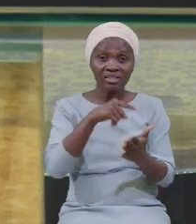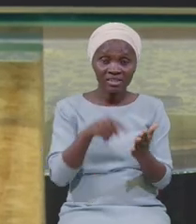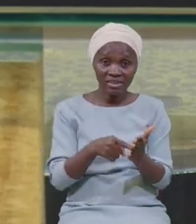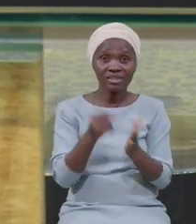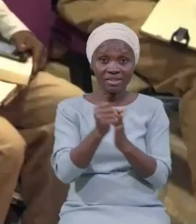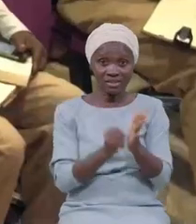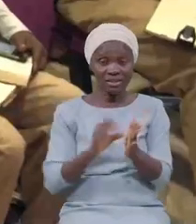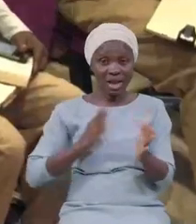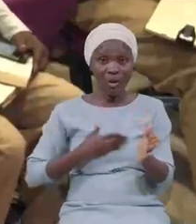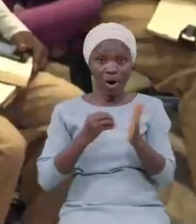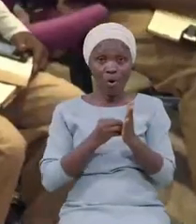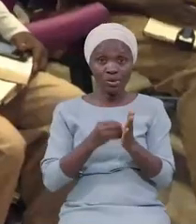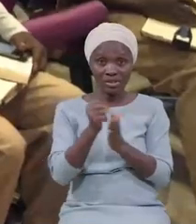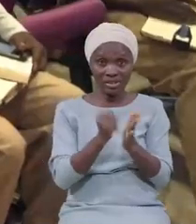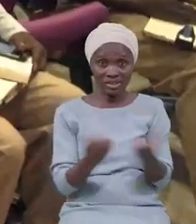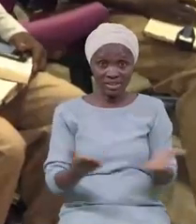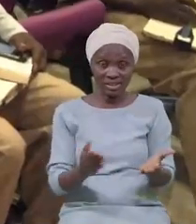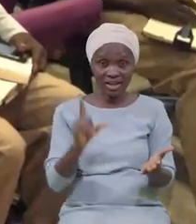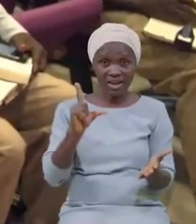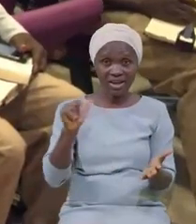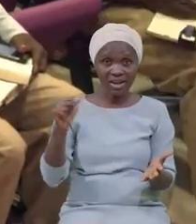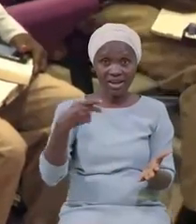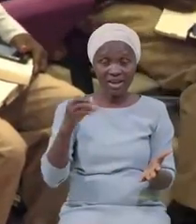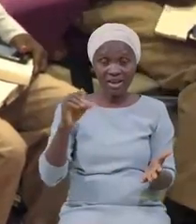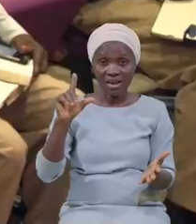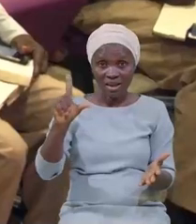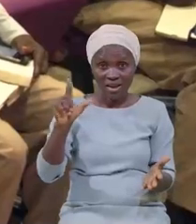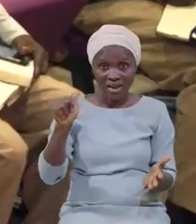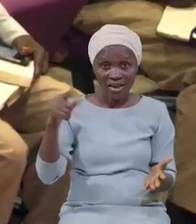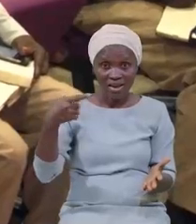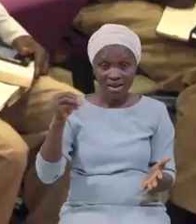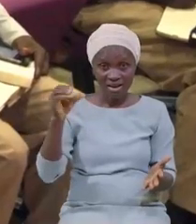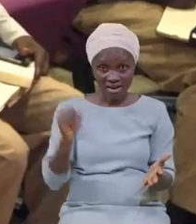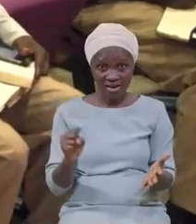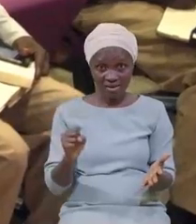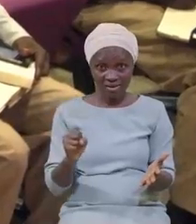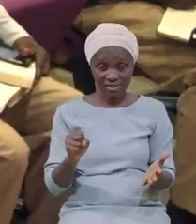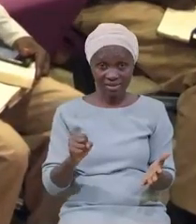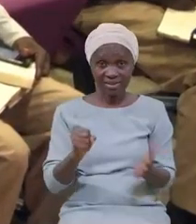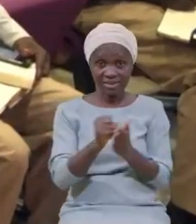notre circonscription ici, dans notre mairie ici, il y aura